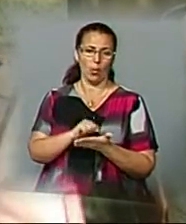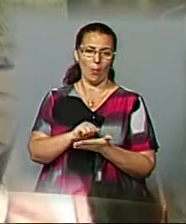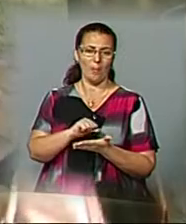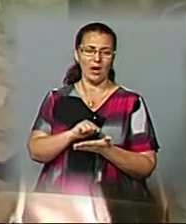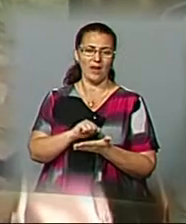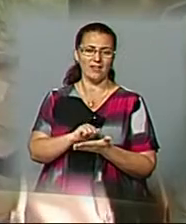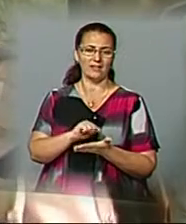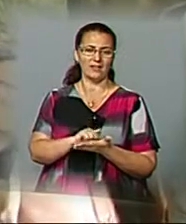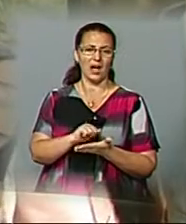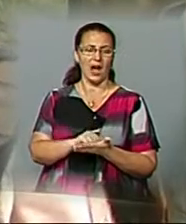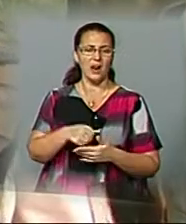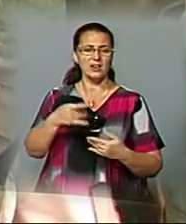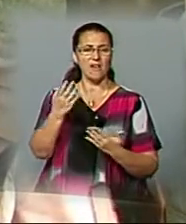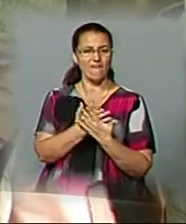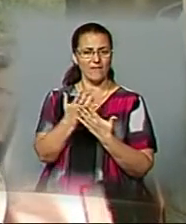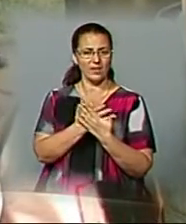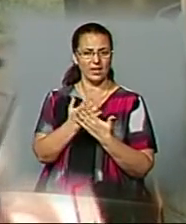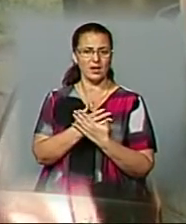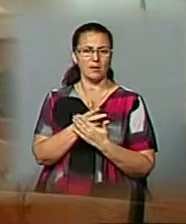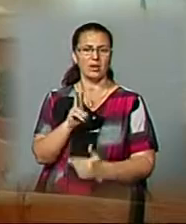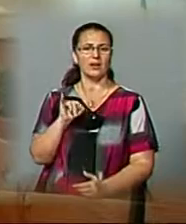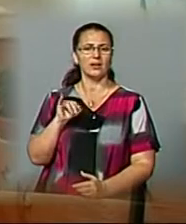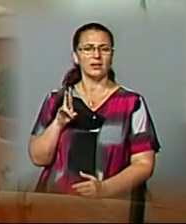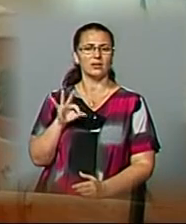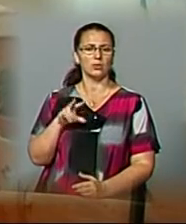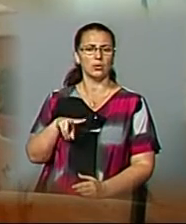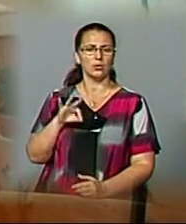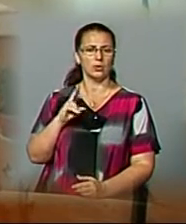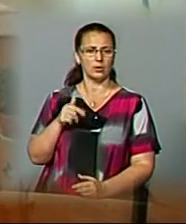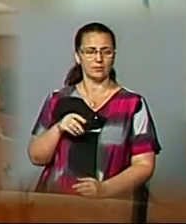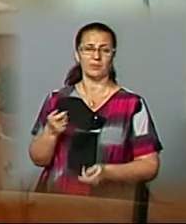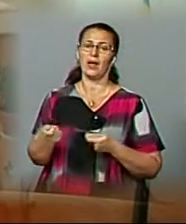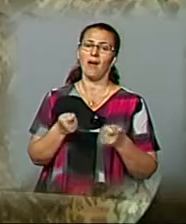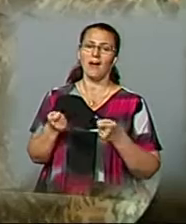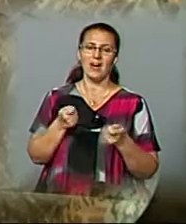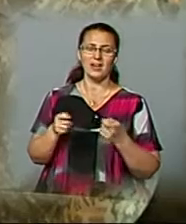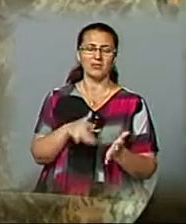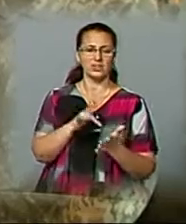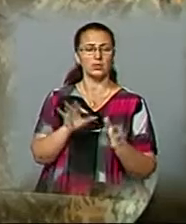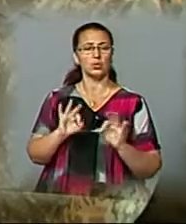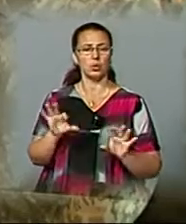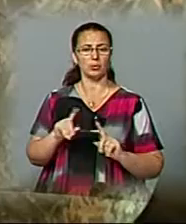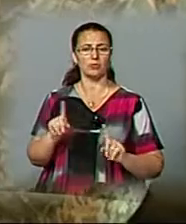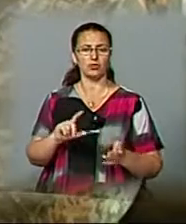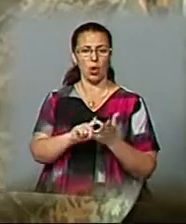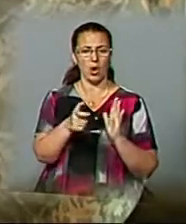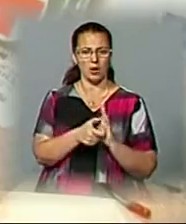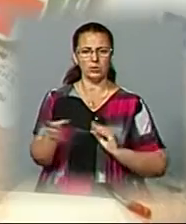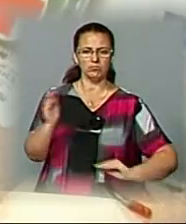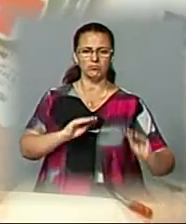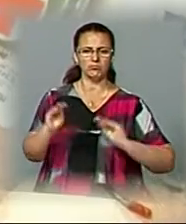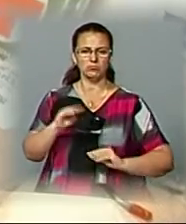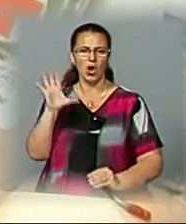фільми, кінологи працювали з собаками. Керівник центру Володимир Лужанський розповідає, що кабінет облаштований усім